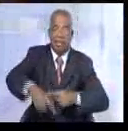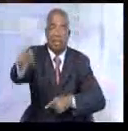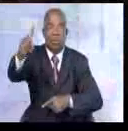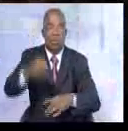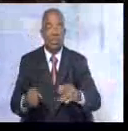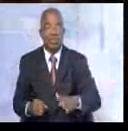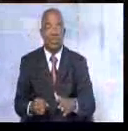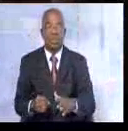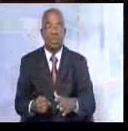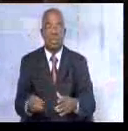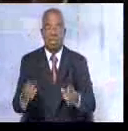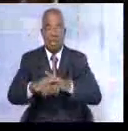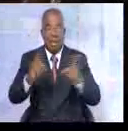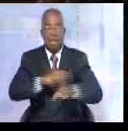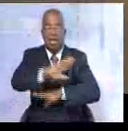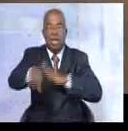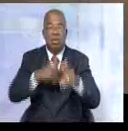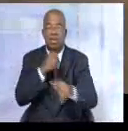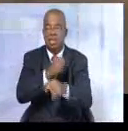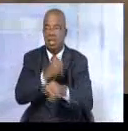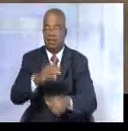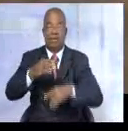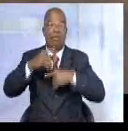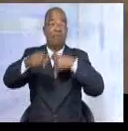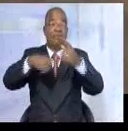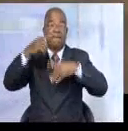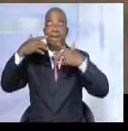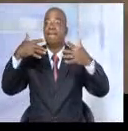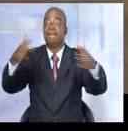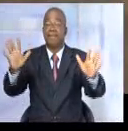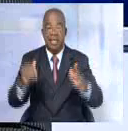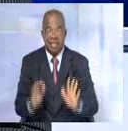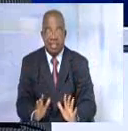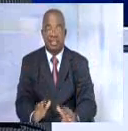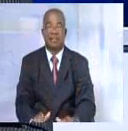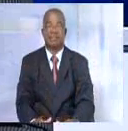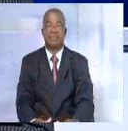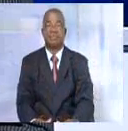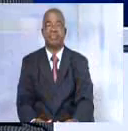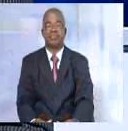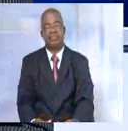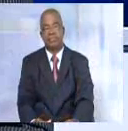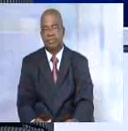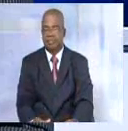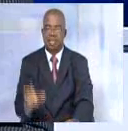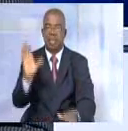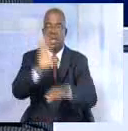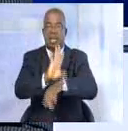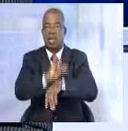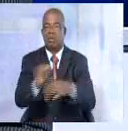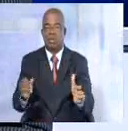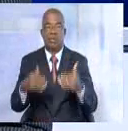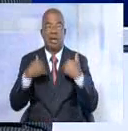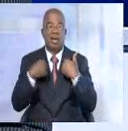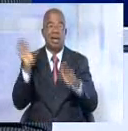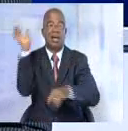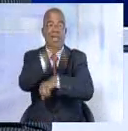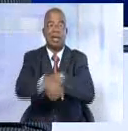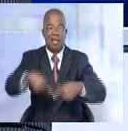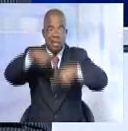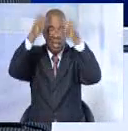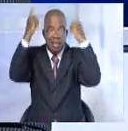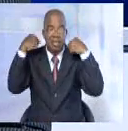mars 2015 avec réhabilitation de l'actuelle route. La Côte d'Ivoire a remporté la médaille